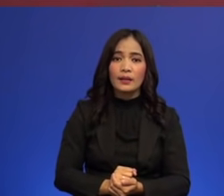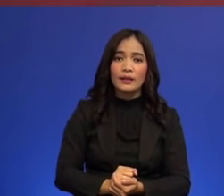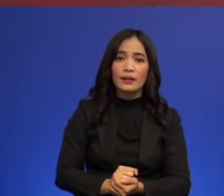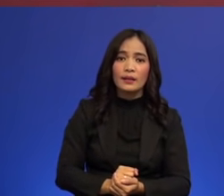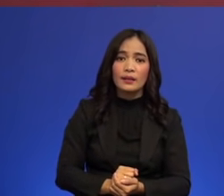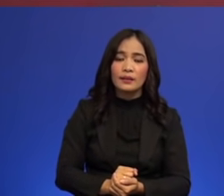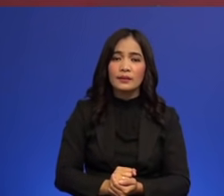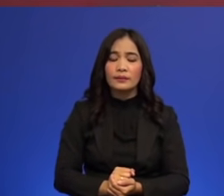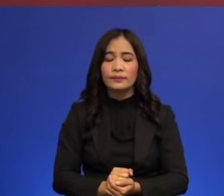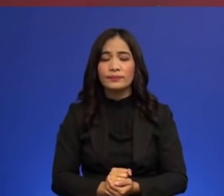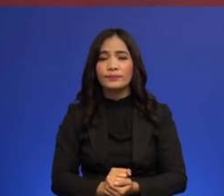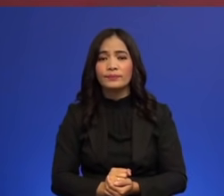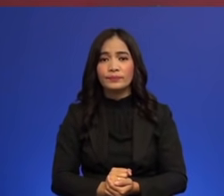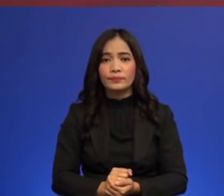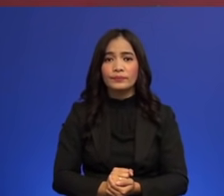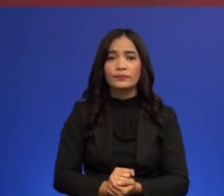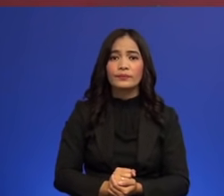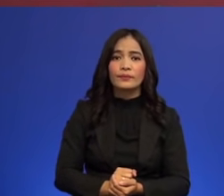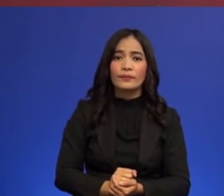kehidupan.